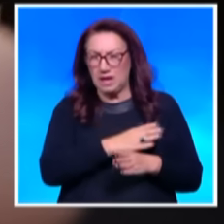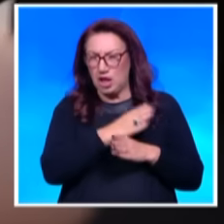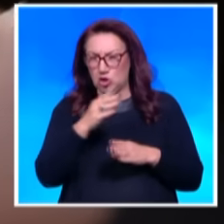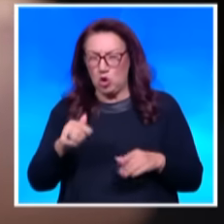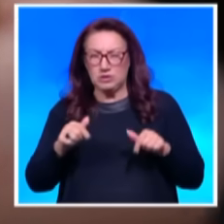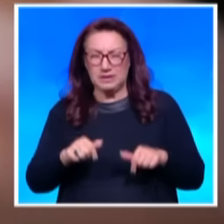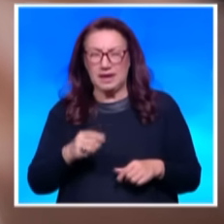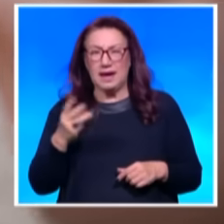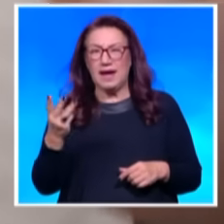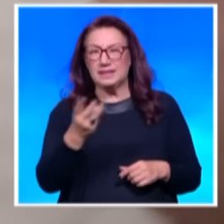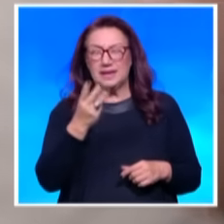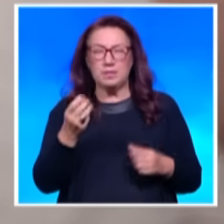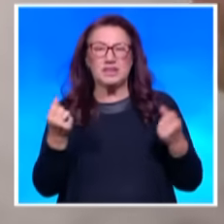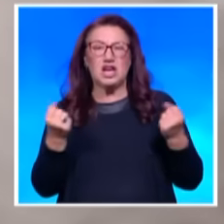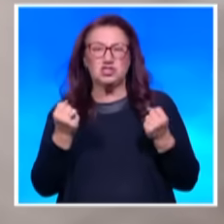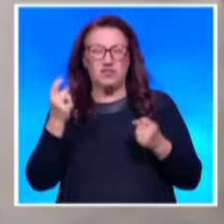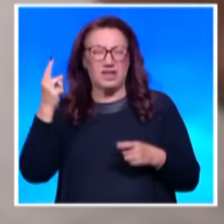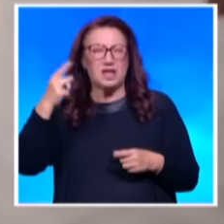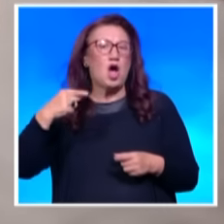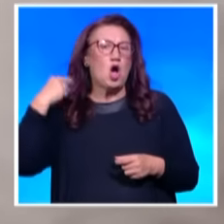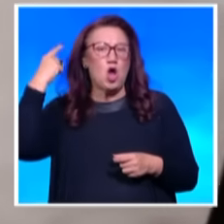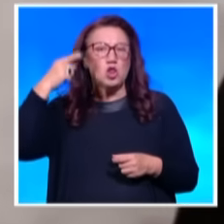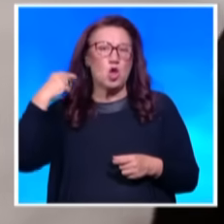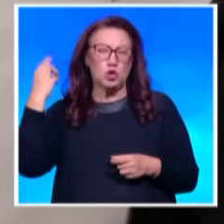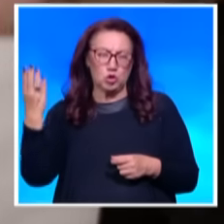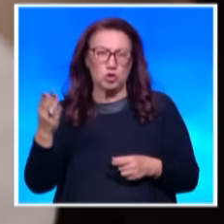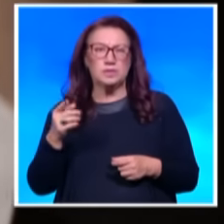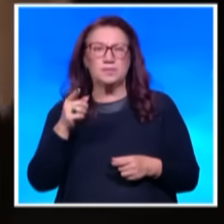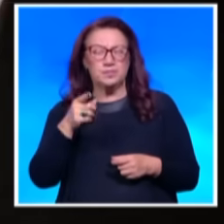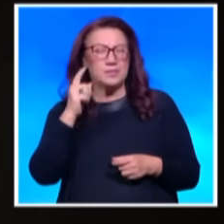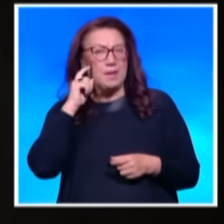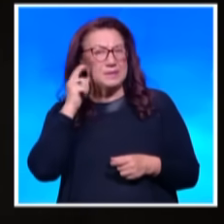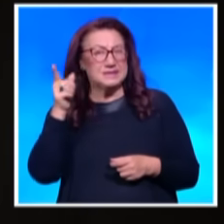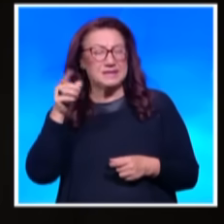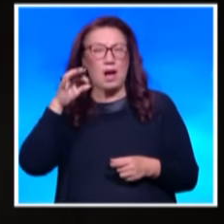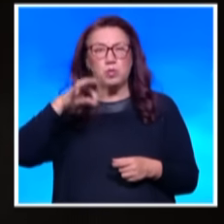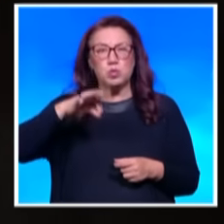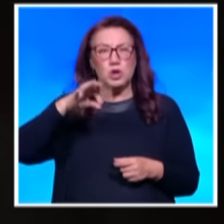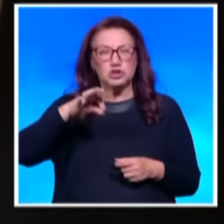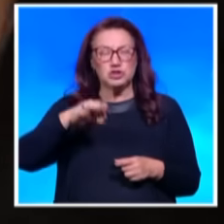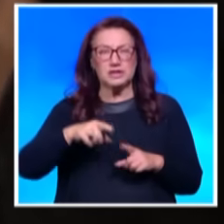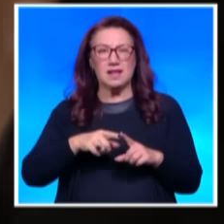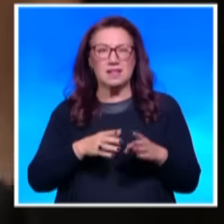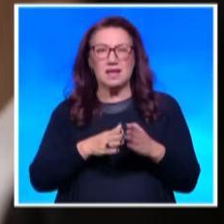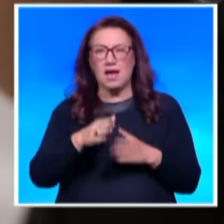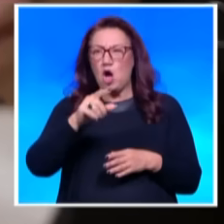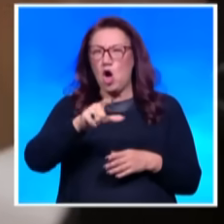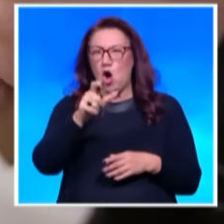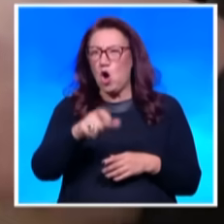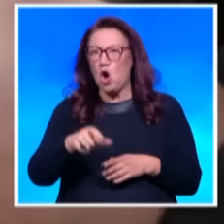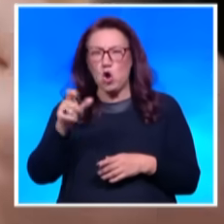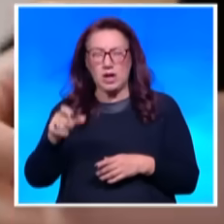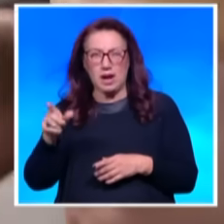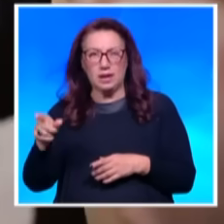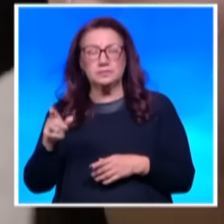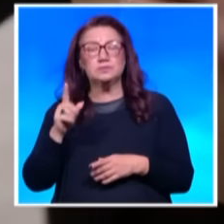тримата живеят в Лондон. Те се смятат за поръчители на хора, според държавното обвинение,